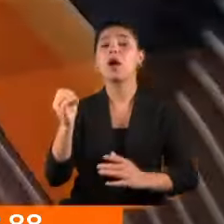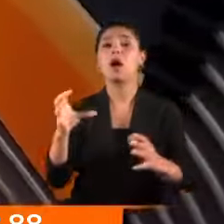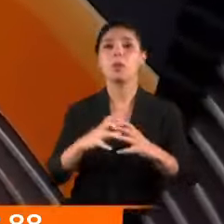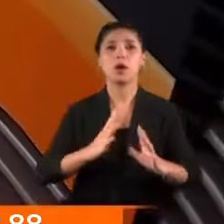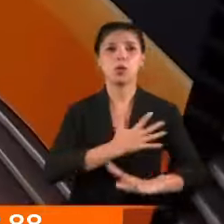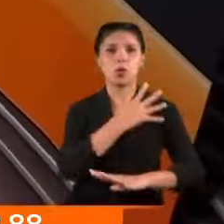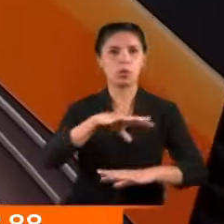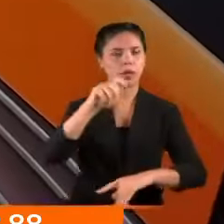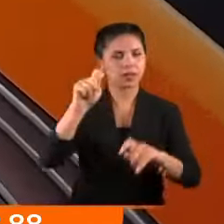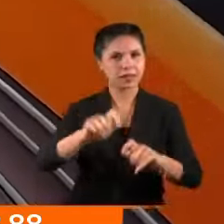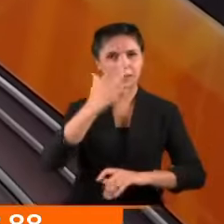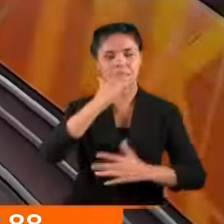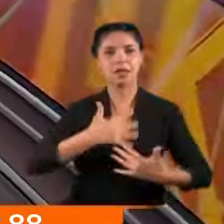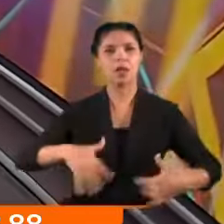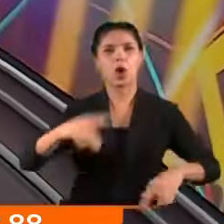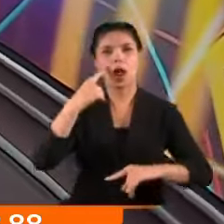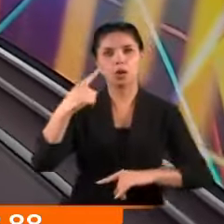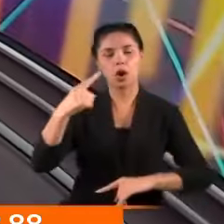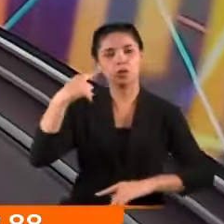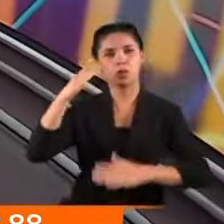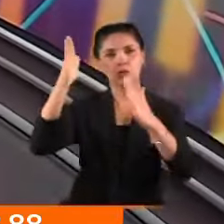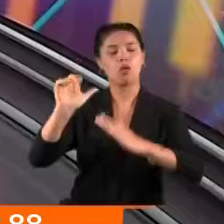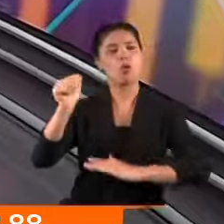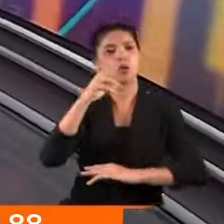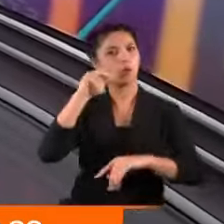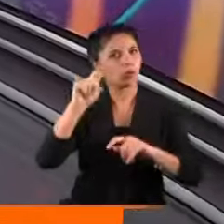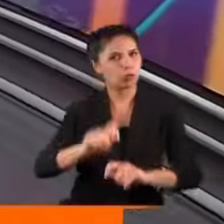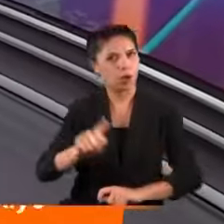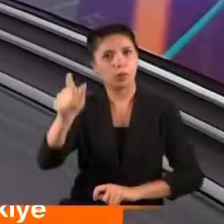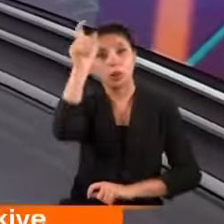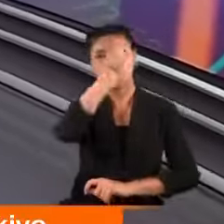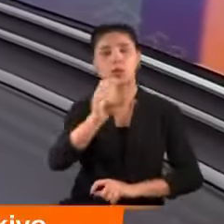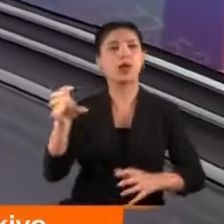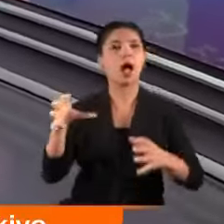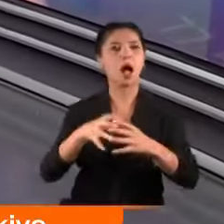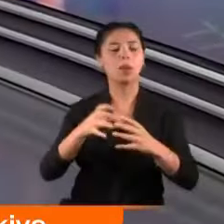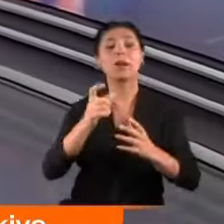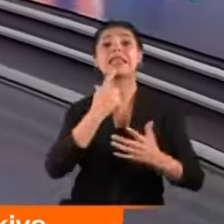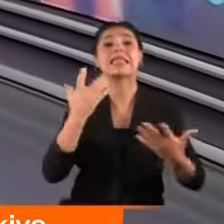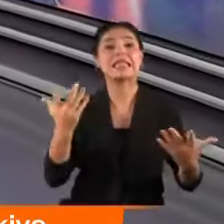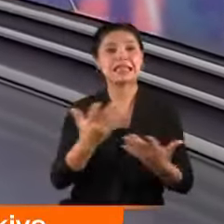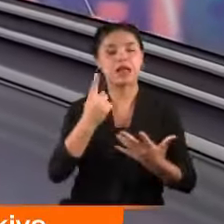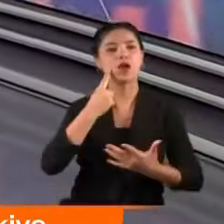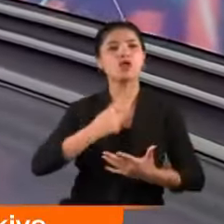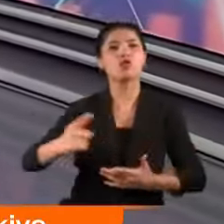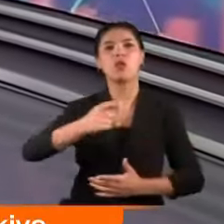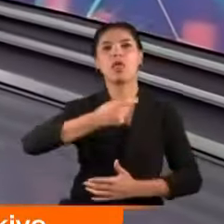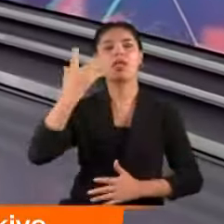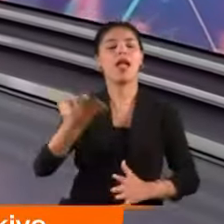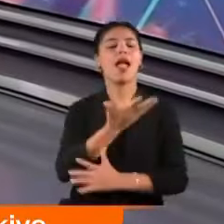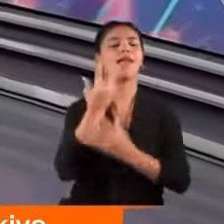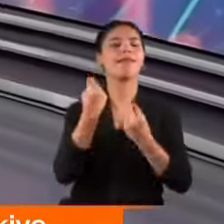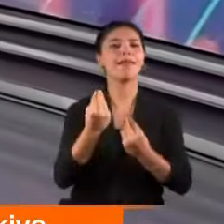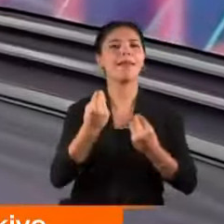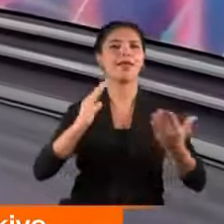Merkezi'nde gerçekleşen saadet töreninde Cumhurbaşkanı Erdoğan önemli mesajlar verdi. Türkiye'nin AK Partili yılları Cumhuriyet tarihinin en